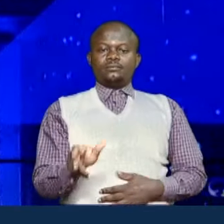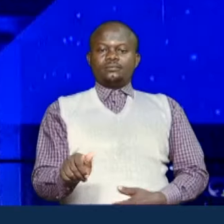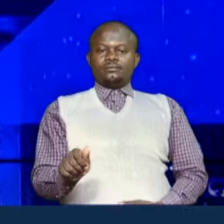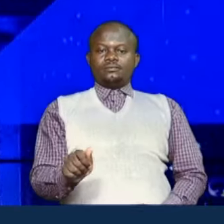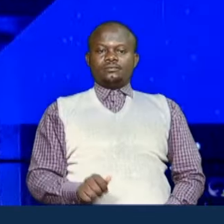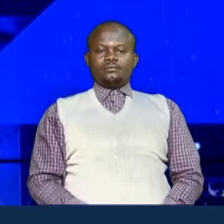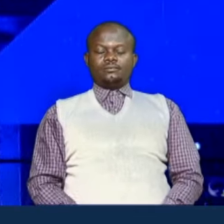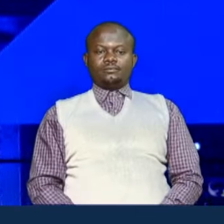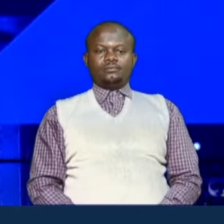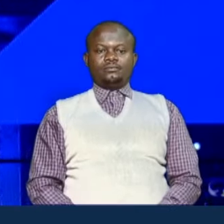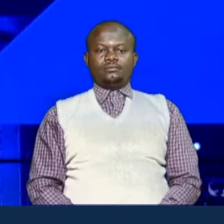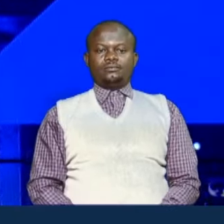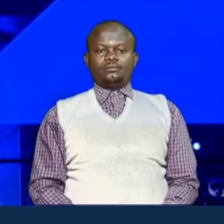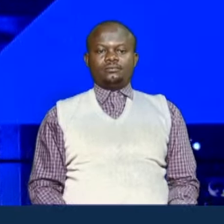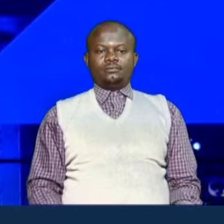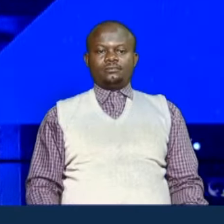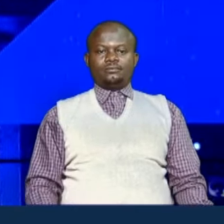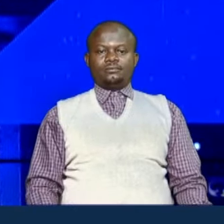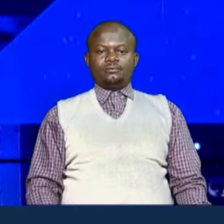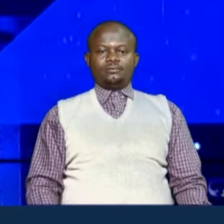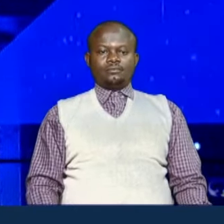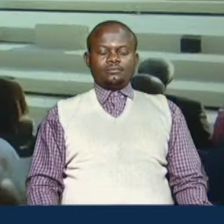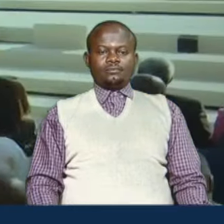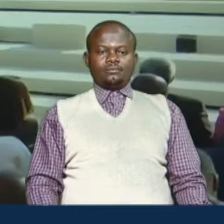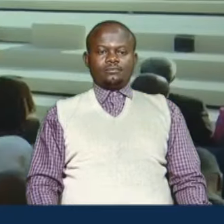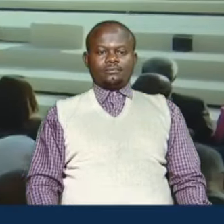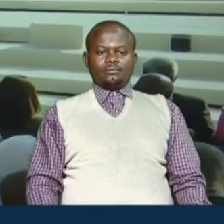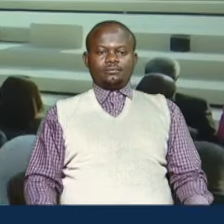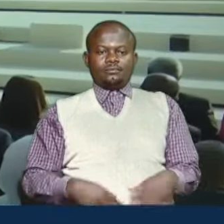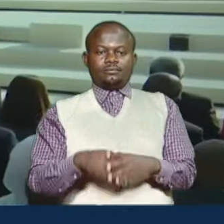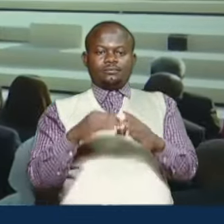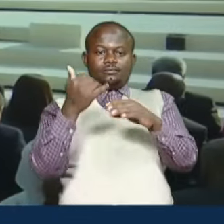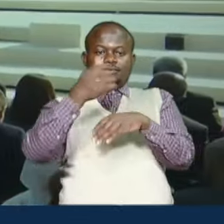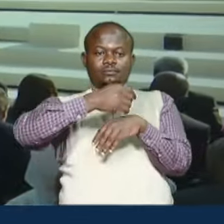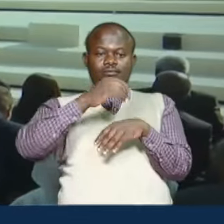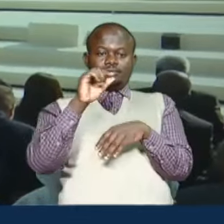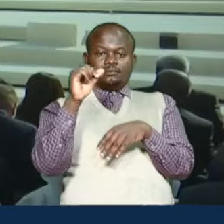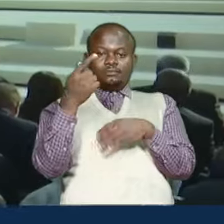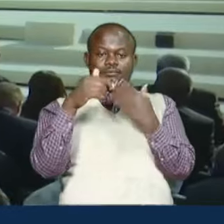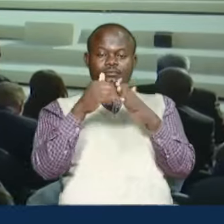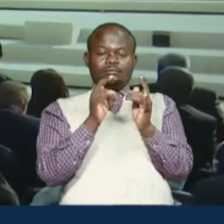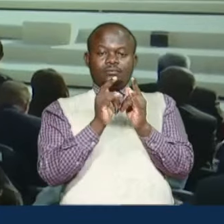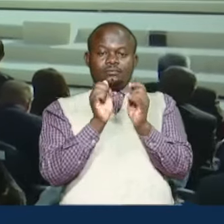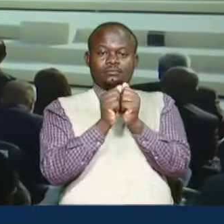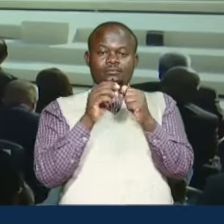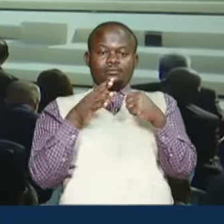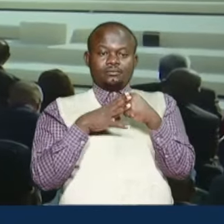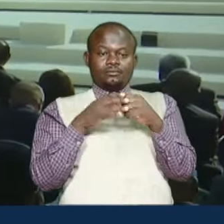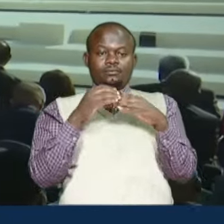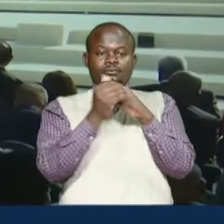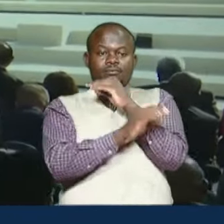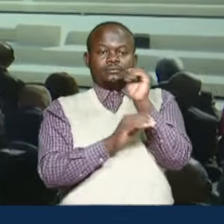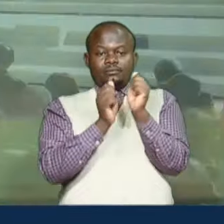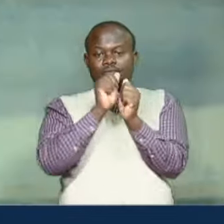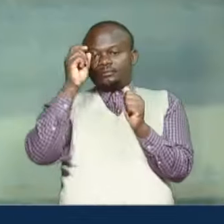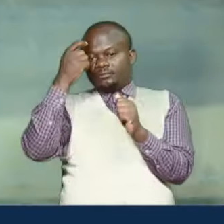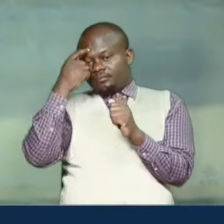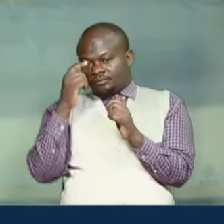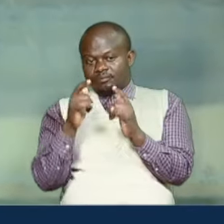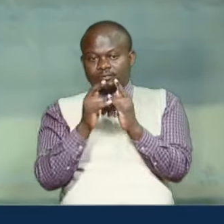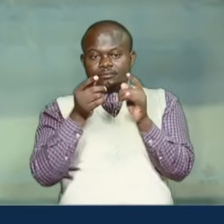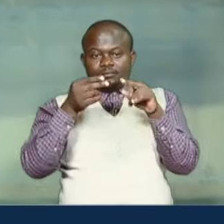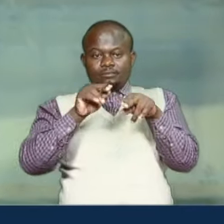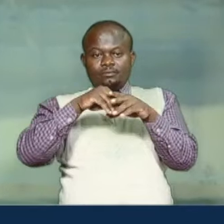Manishimwe ari i Paris mu Ufaransa Uyu munsi wa mbere w'inama ya 19 y'abakuru b'ihugu na za guverinoma inama ibera